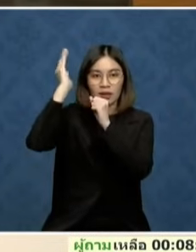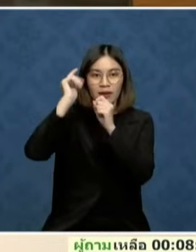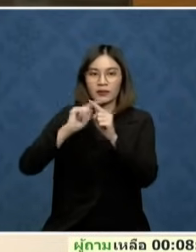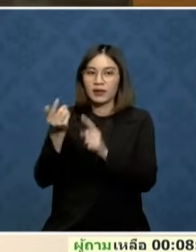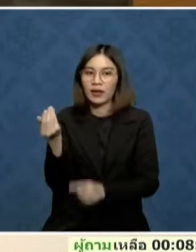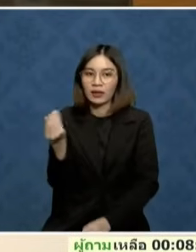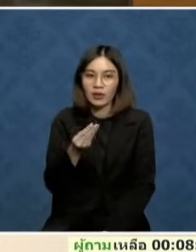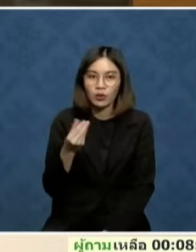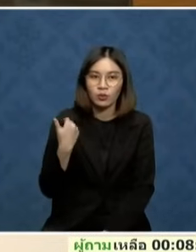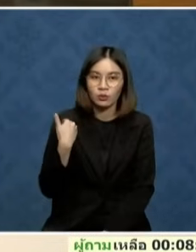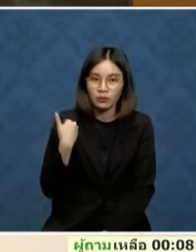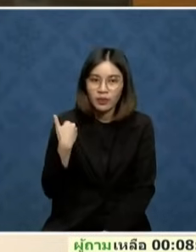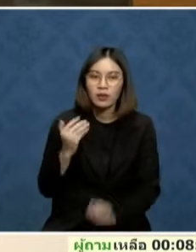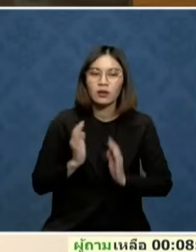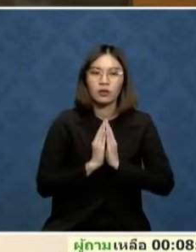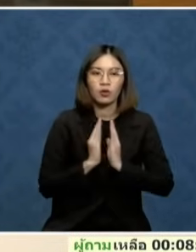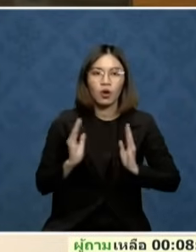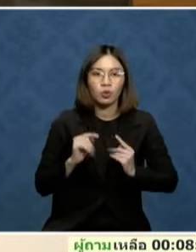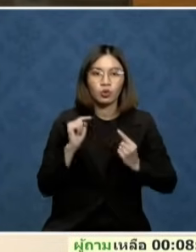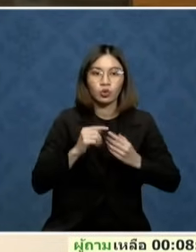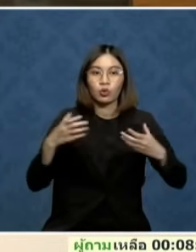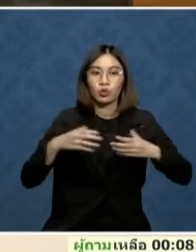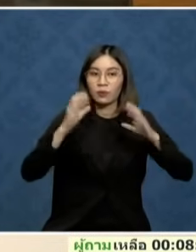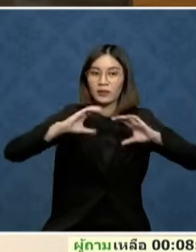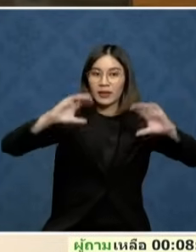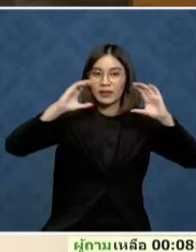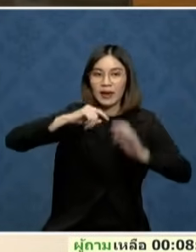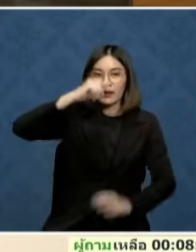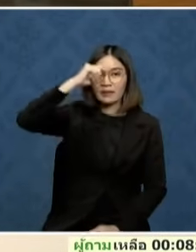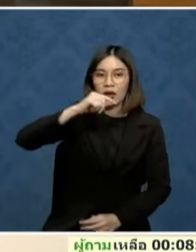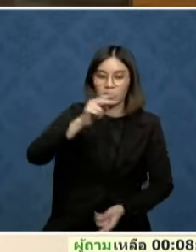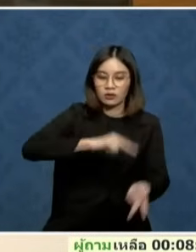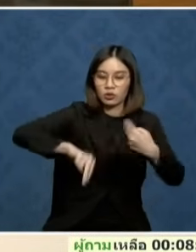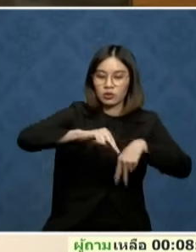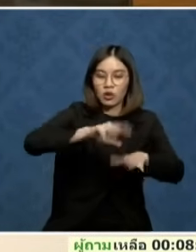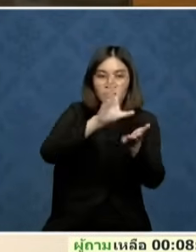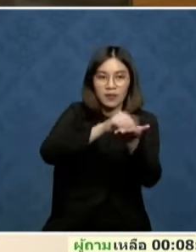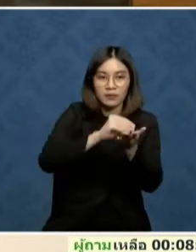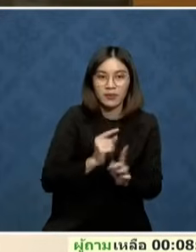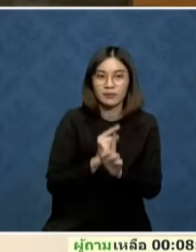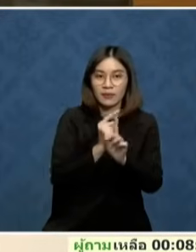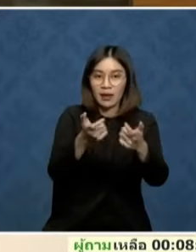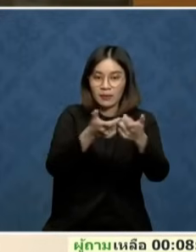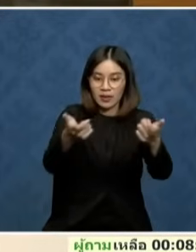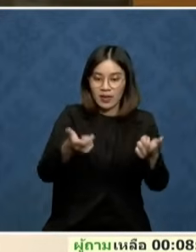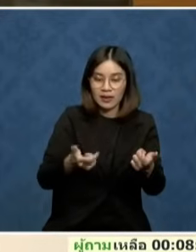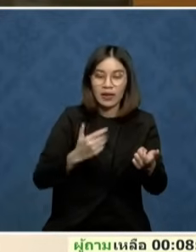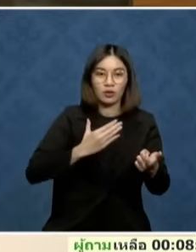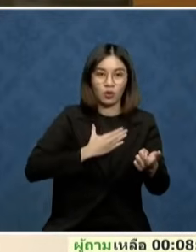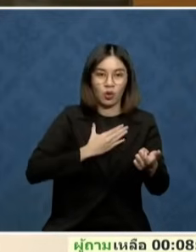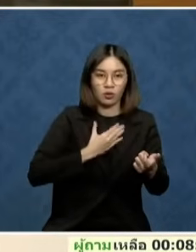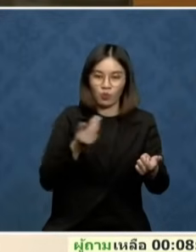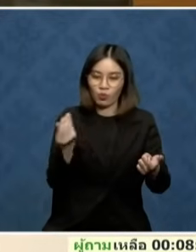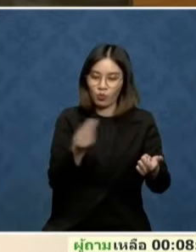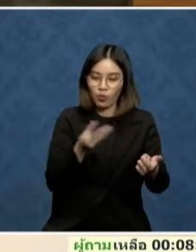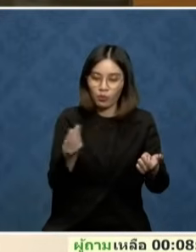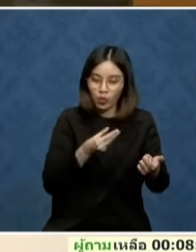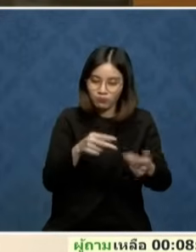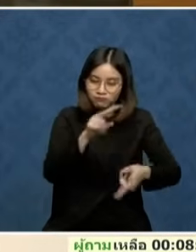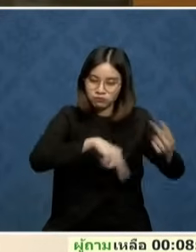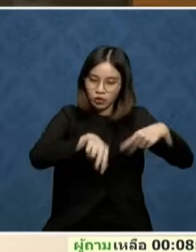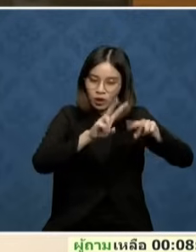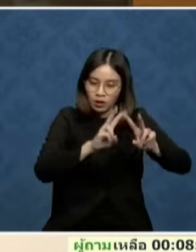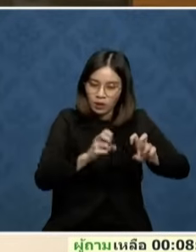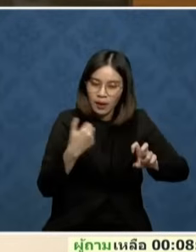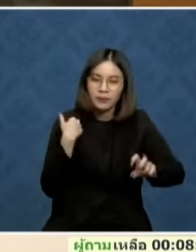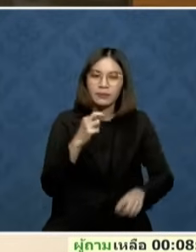เร็วรวมทั้งขอบคุณที่ทางการไทยตรวจสอบข้อมูลตามรายงานของตนอย่างรวดเร็วและ